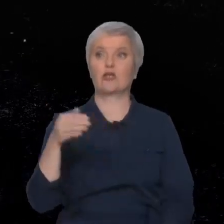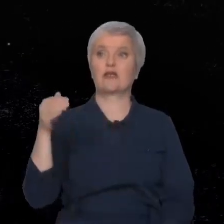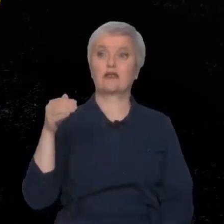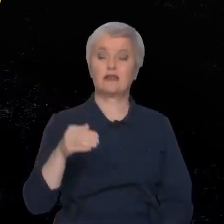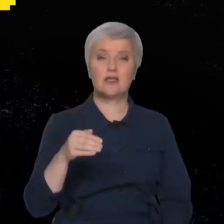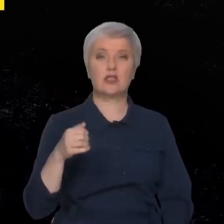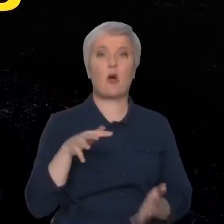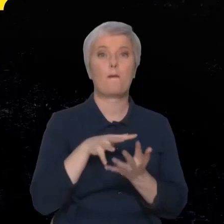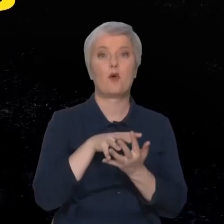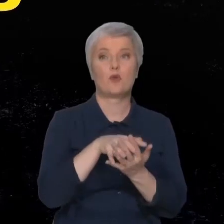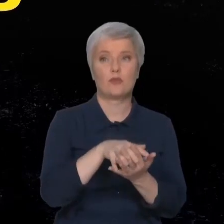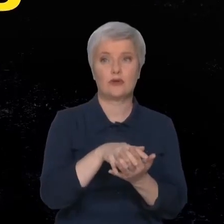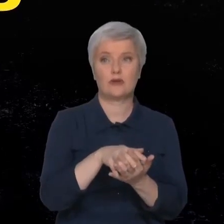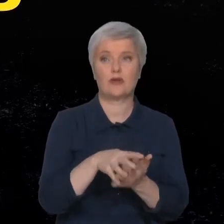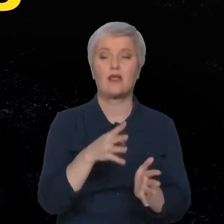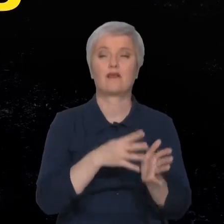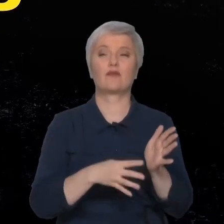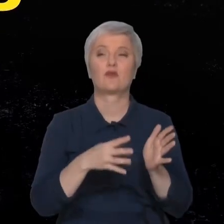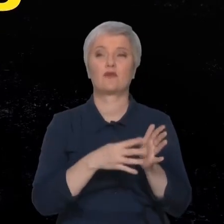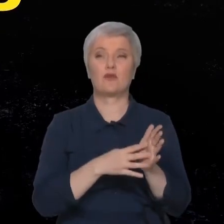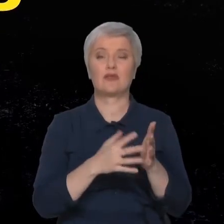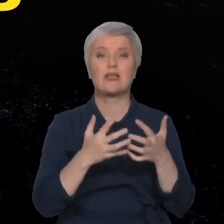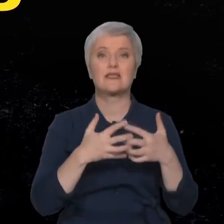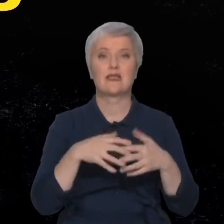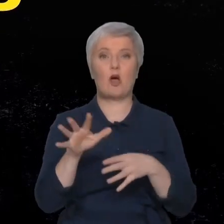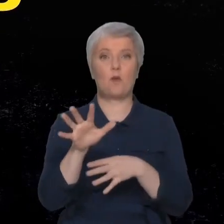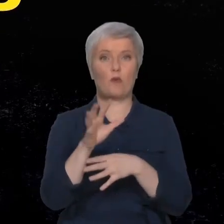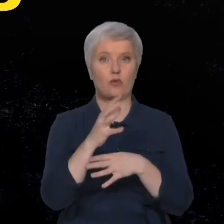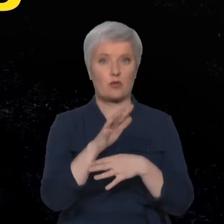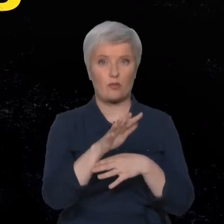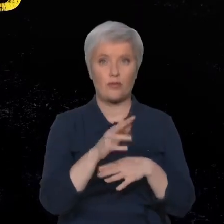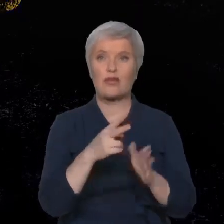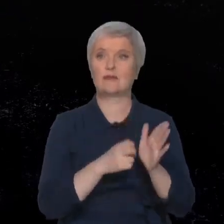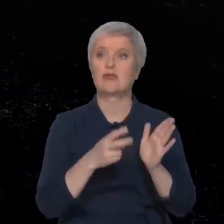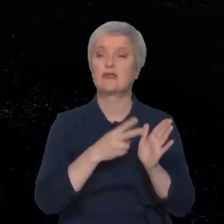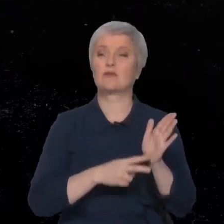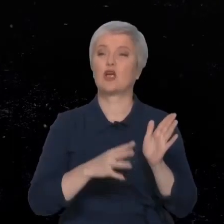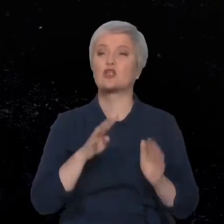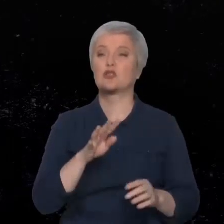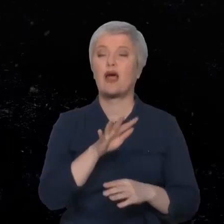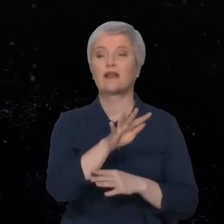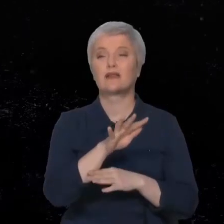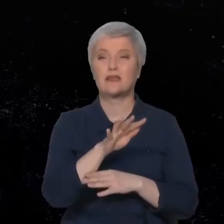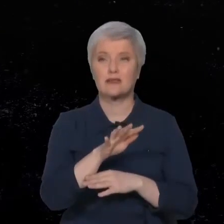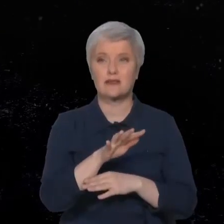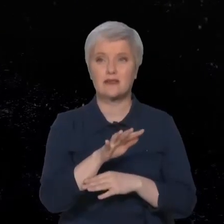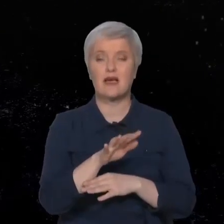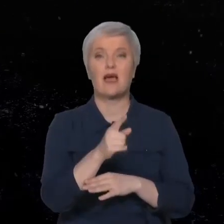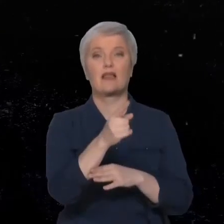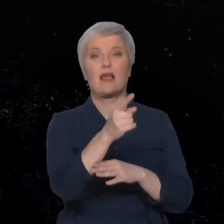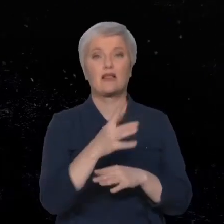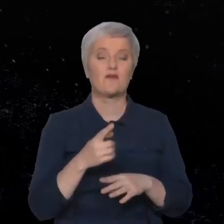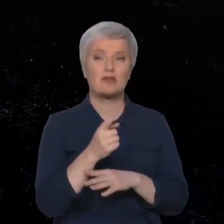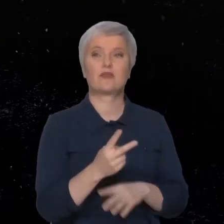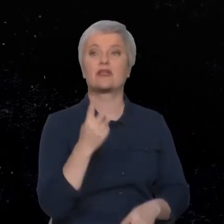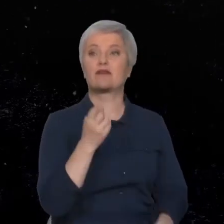Знищено 99 систем протиповітряної оборони, 764 артилерійські системи, реактивних систем залпового вогню